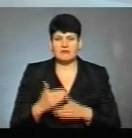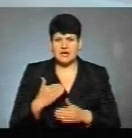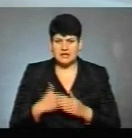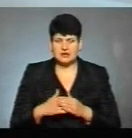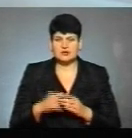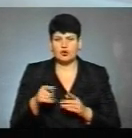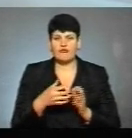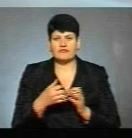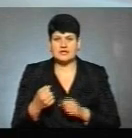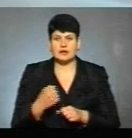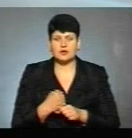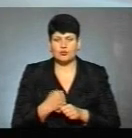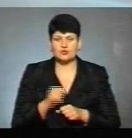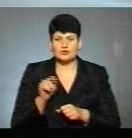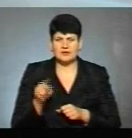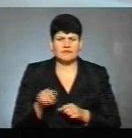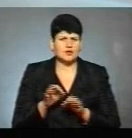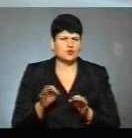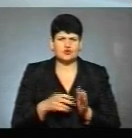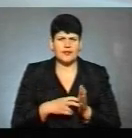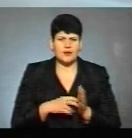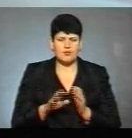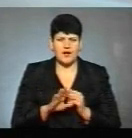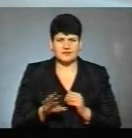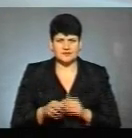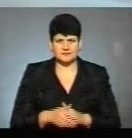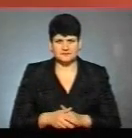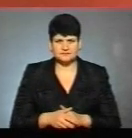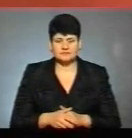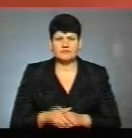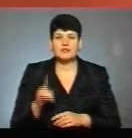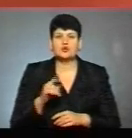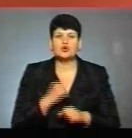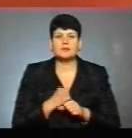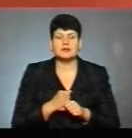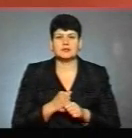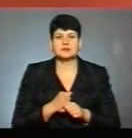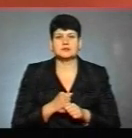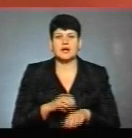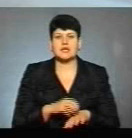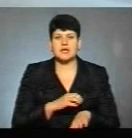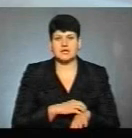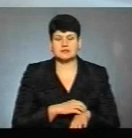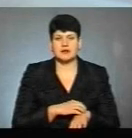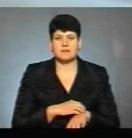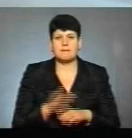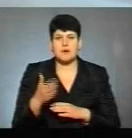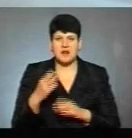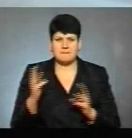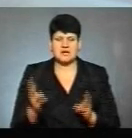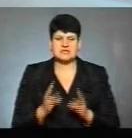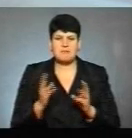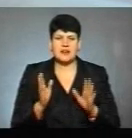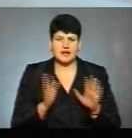його взяли на роботи. Він нічого не боявся. Так. А що робили з радянськими прапорами? Спалили потім.